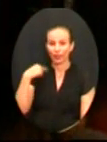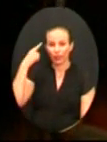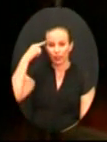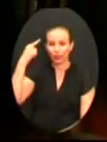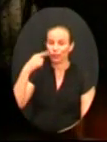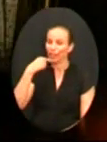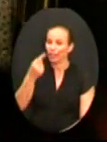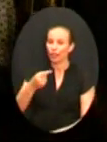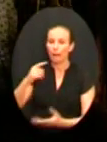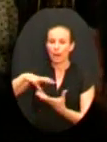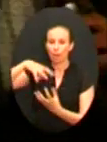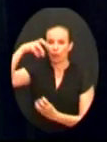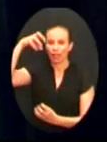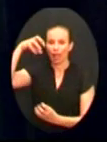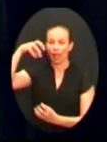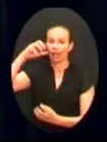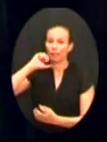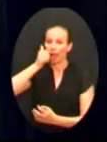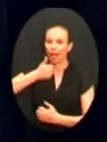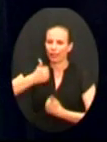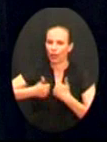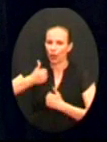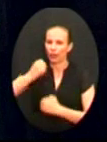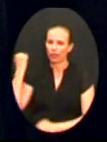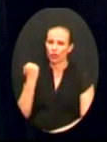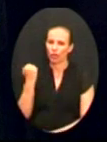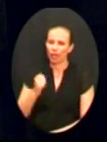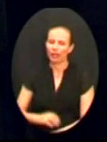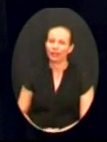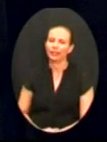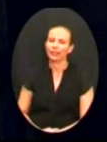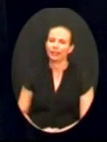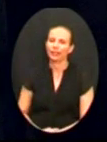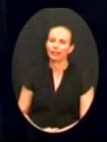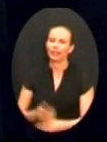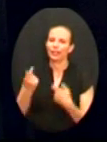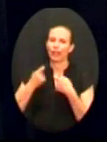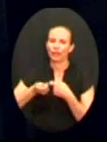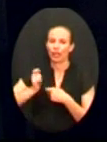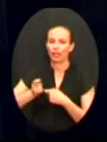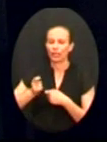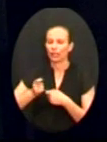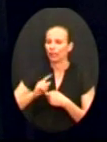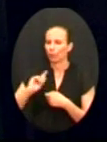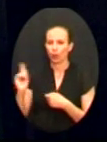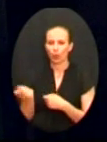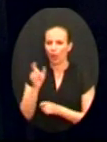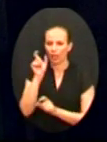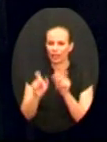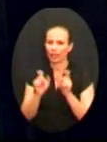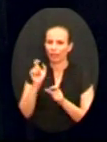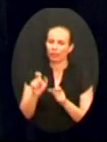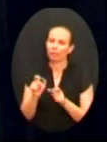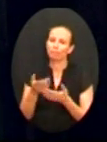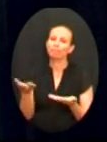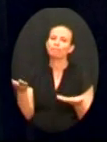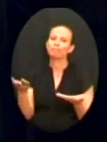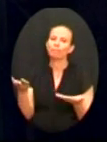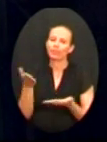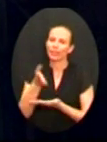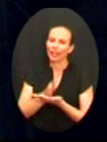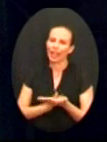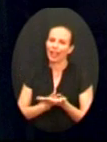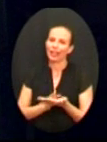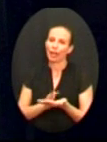מתכוננים למונדיאל, כי מכרתי את תחרות מאוד קשה. חברי כנסת, כמו כל האזרחים וכמו כל האנשים,